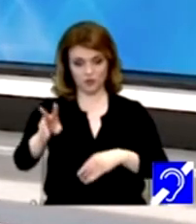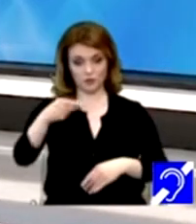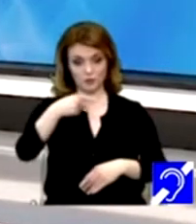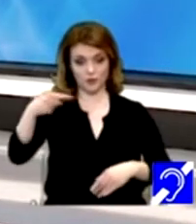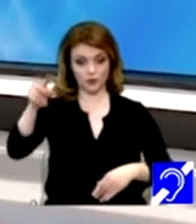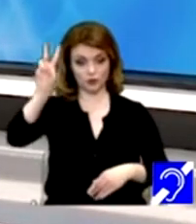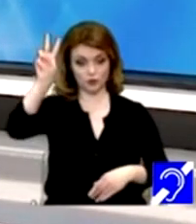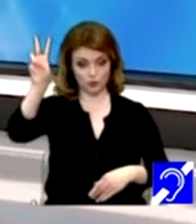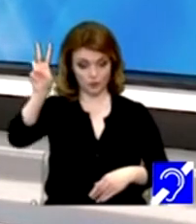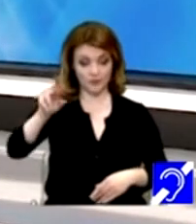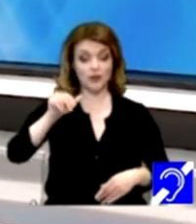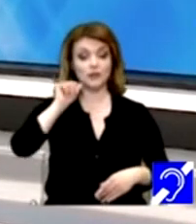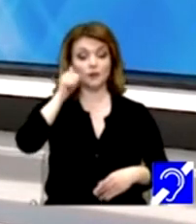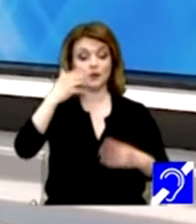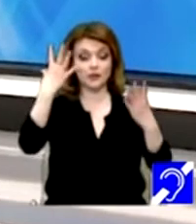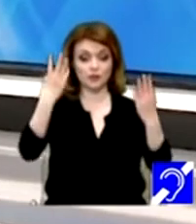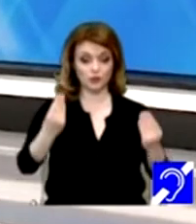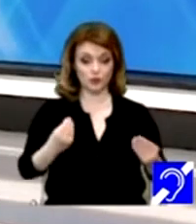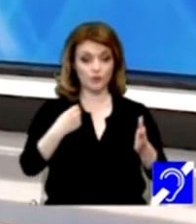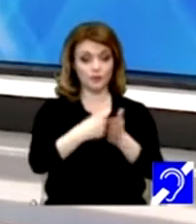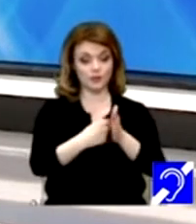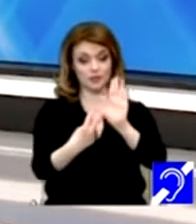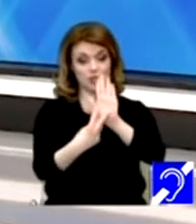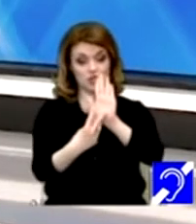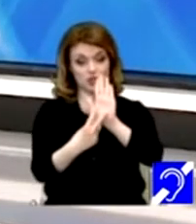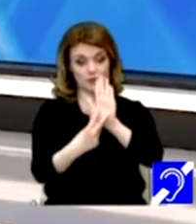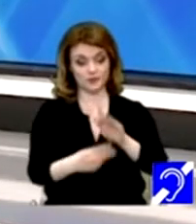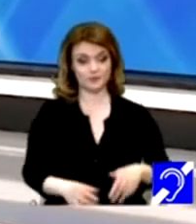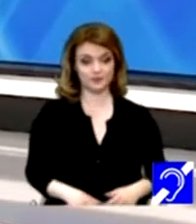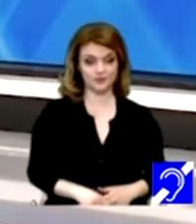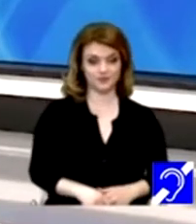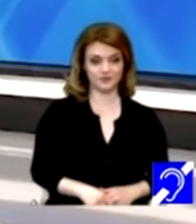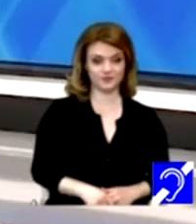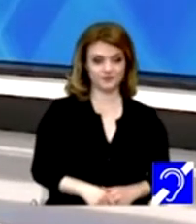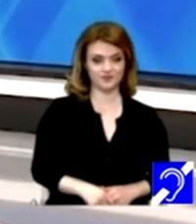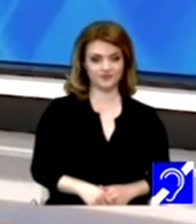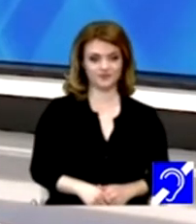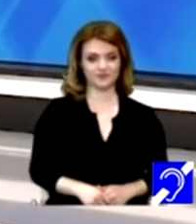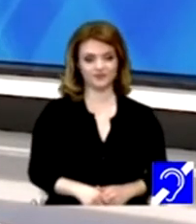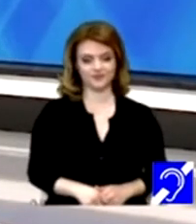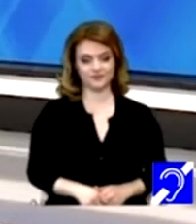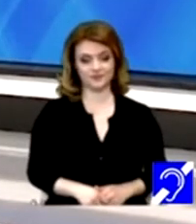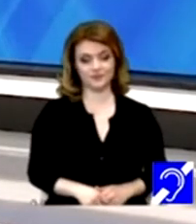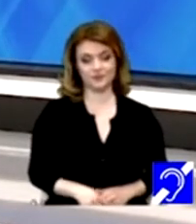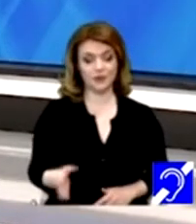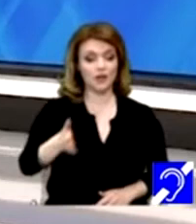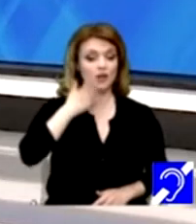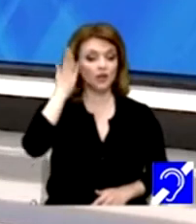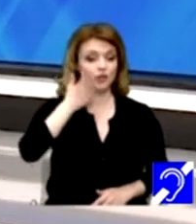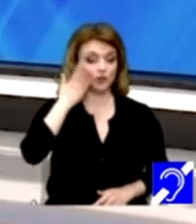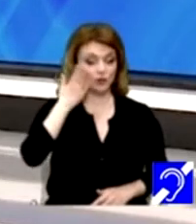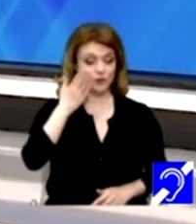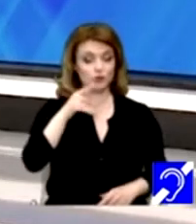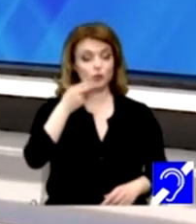în această noapte, iar maximele de mâine vor indica 7 grade în condițiile unui cer parțial noros. În România vremea